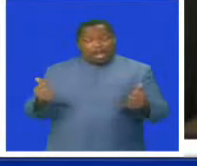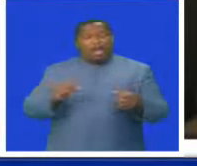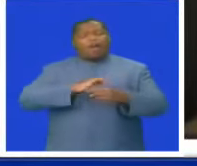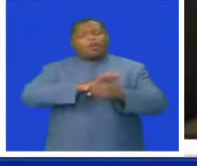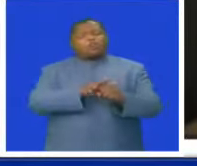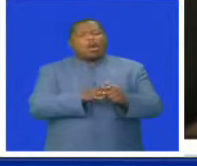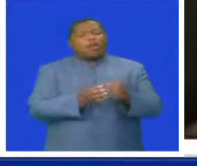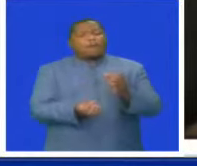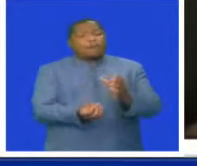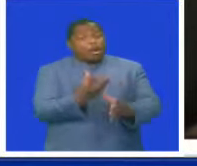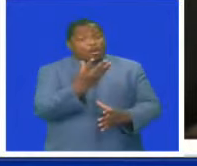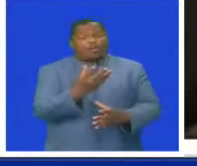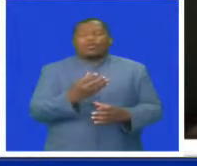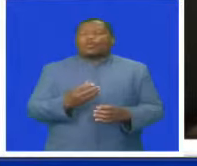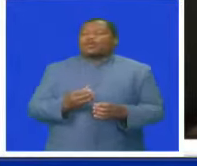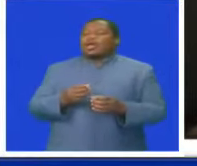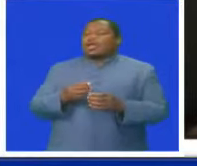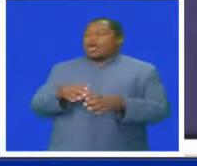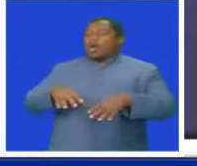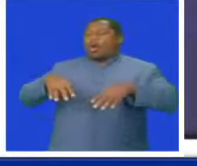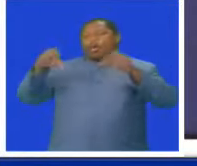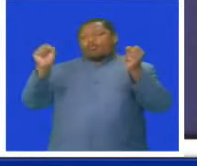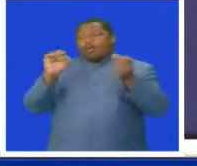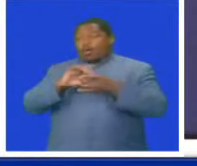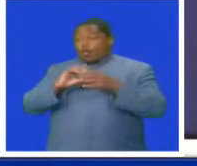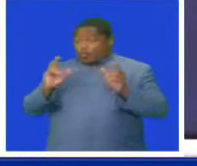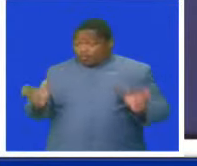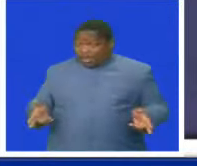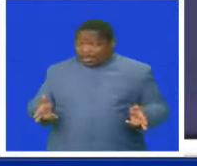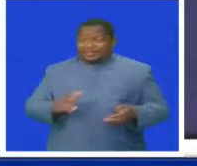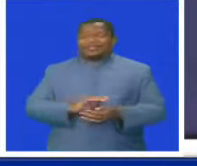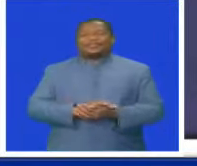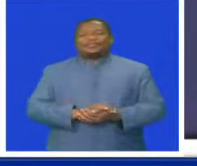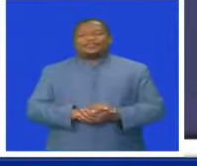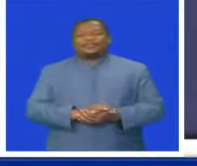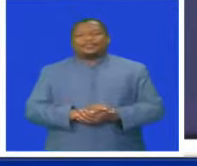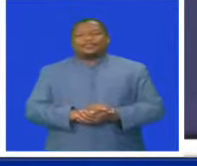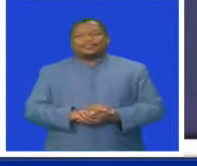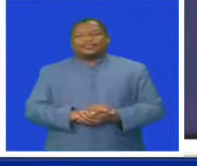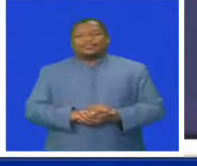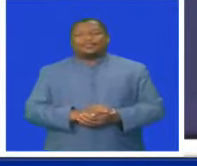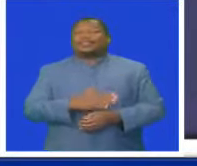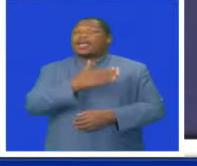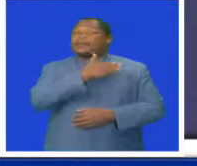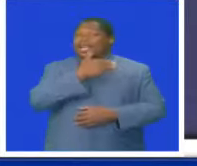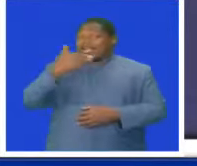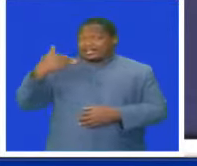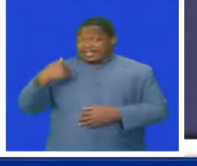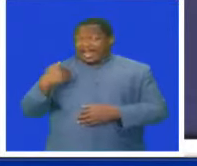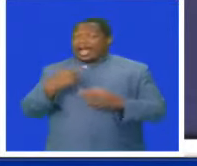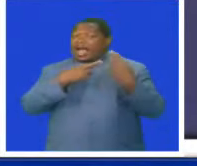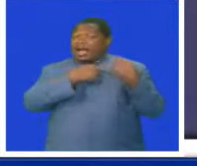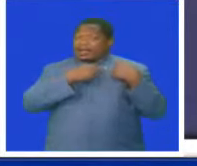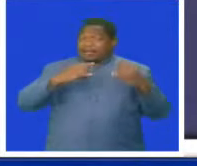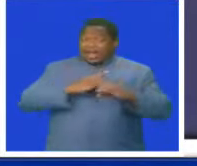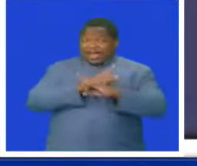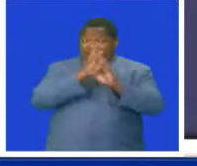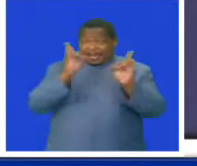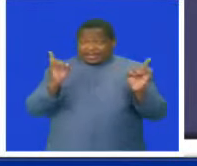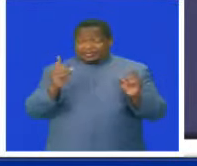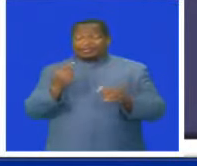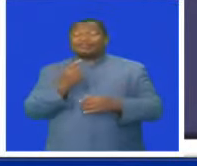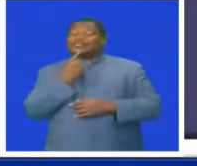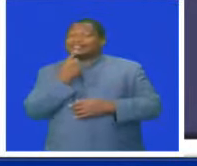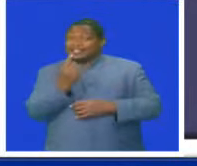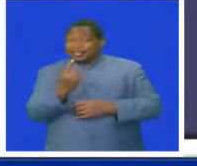thunyelwe nduna yetimpilo elangeni ilanga lwesibili ngenzaba yemkhuhlane iCOVID-19 even induna yithi angu 159 amaSwati